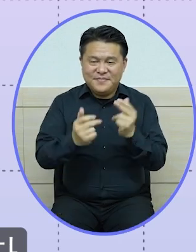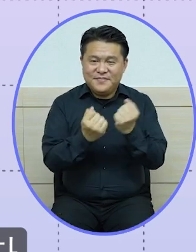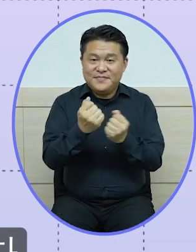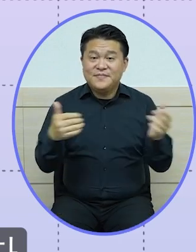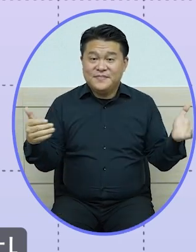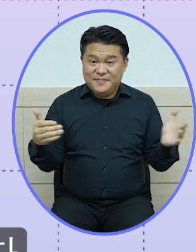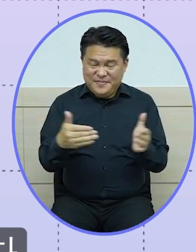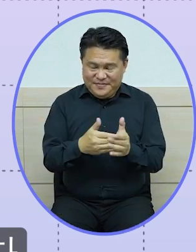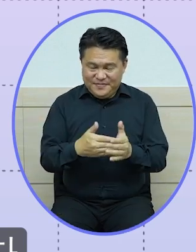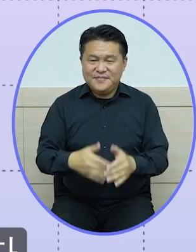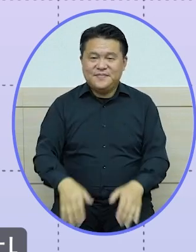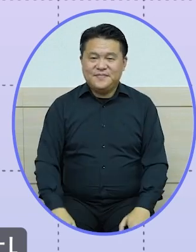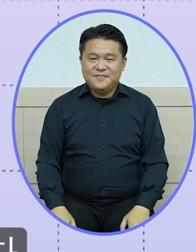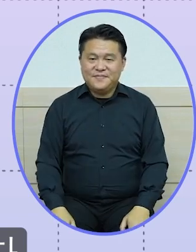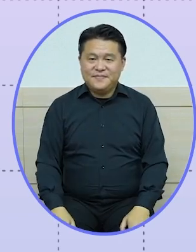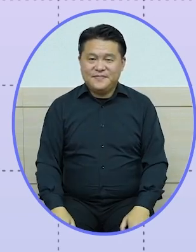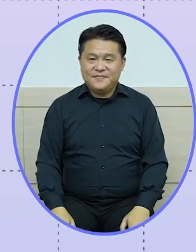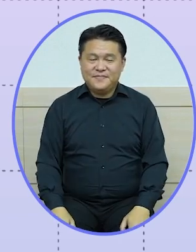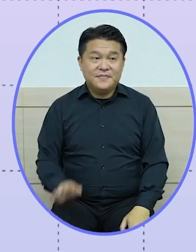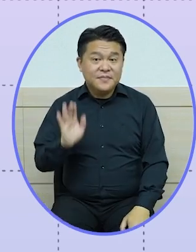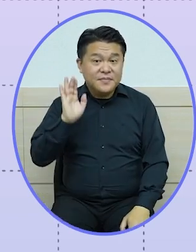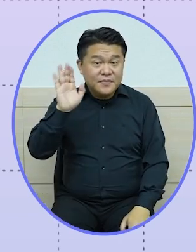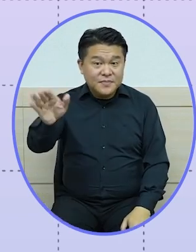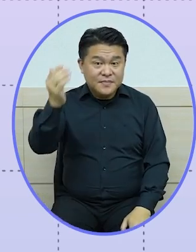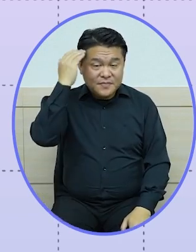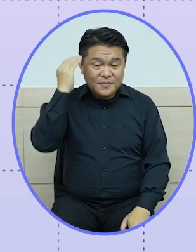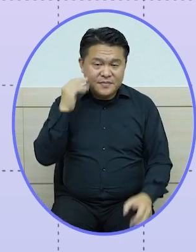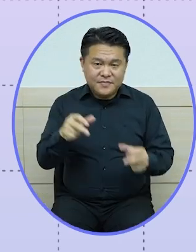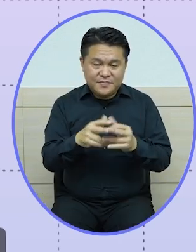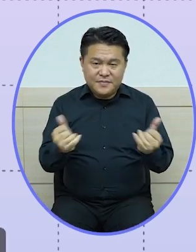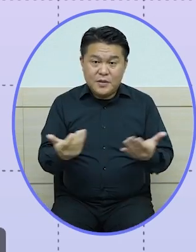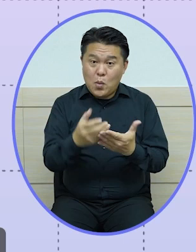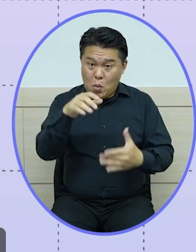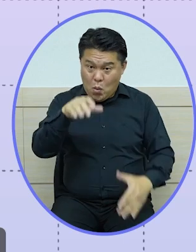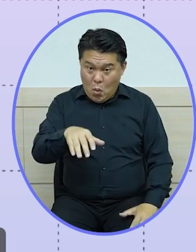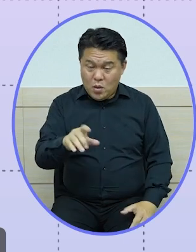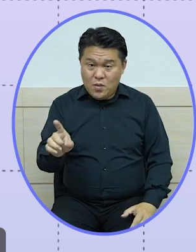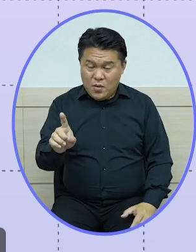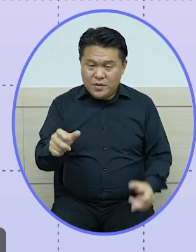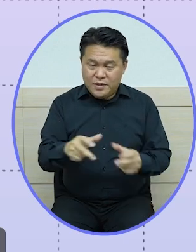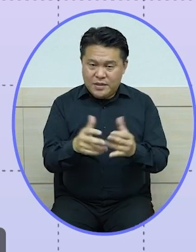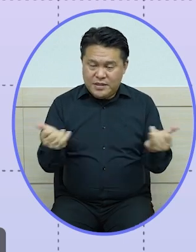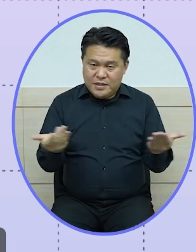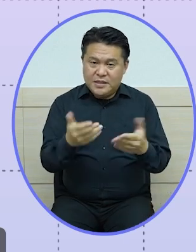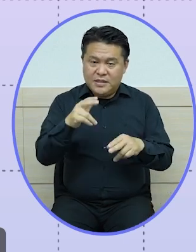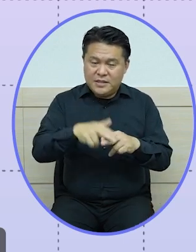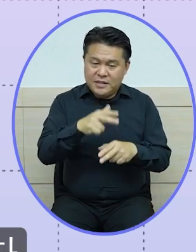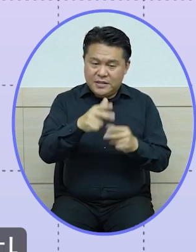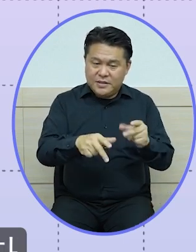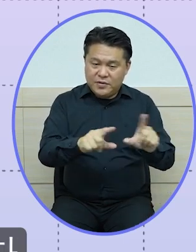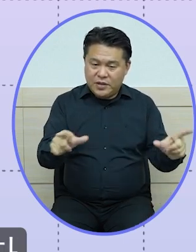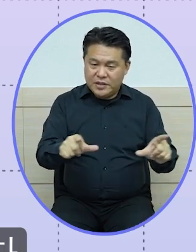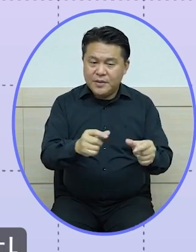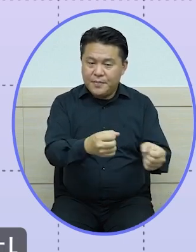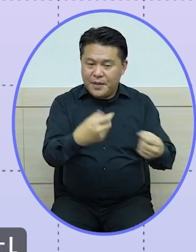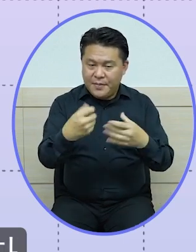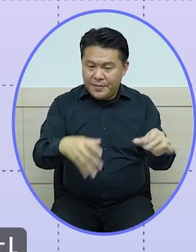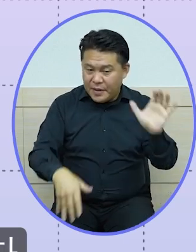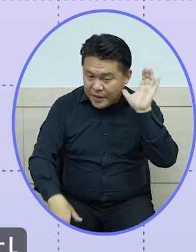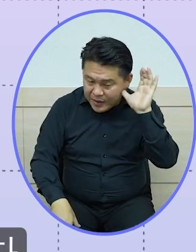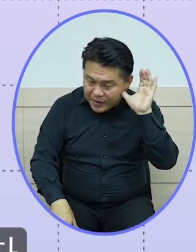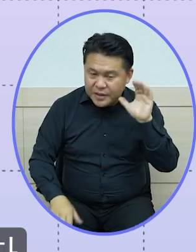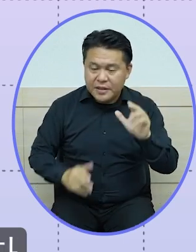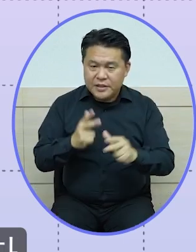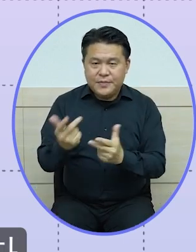설명을 마치도록 하겠습니다. 앞으로도 한국장애인개발원은 장애인 일자리 사업의 현장에 귀 기울이며 지속적인 사업 개선을